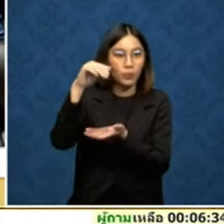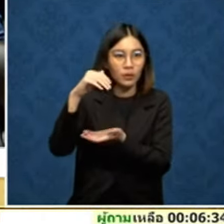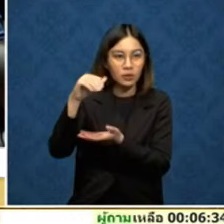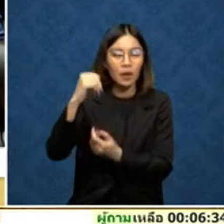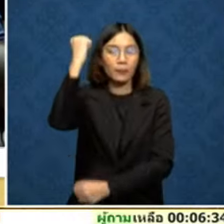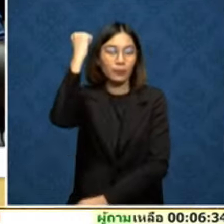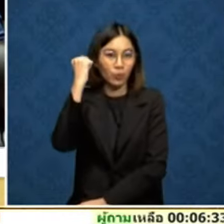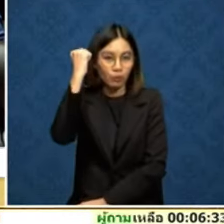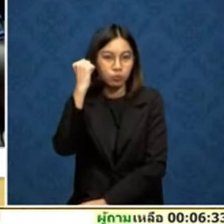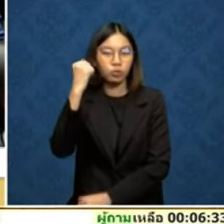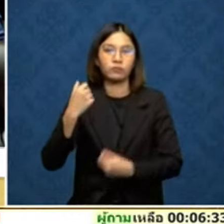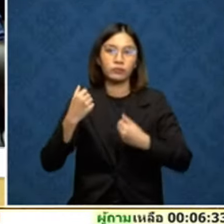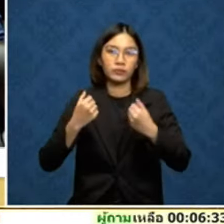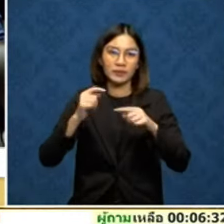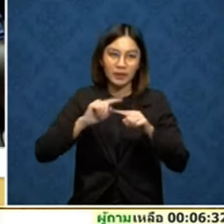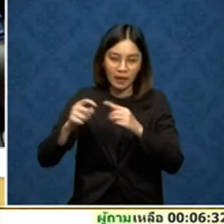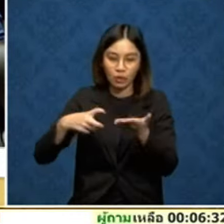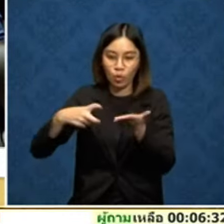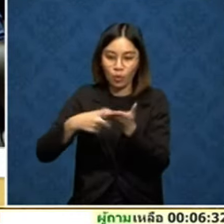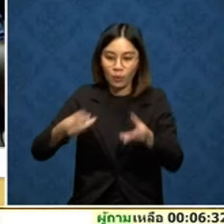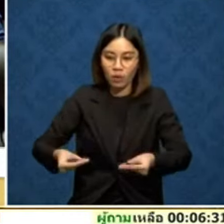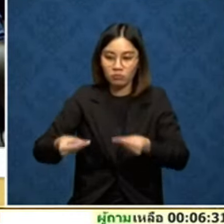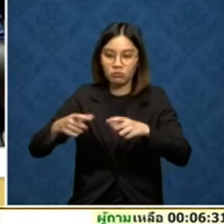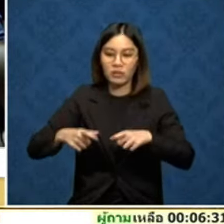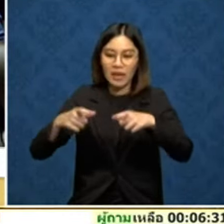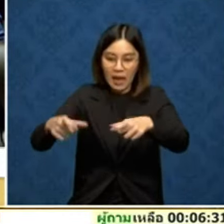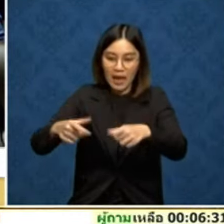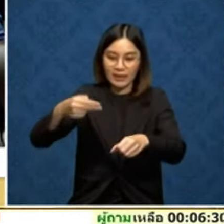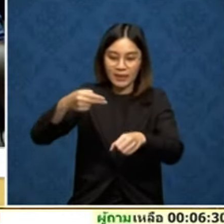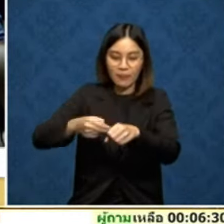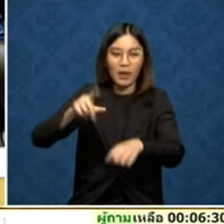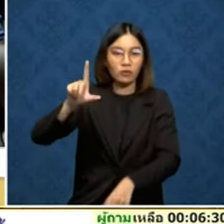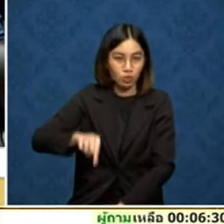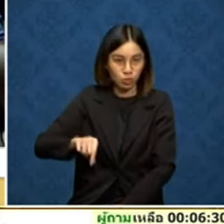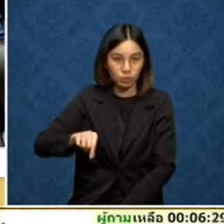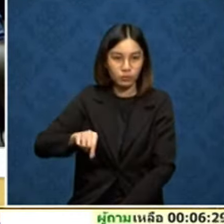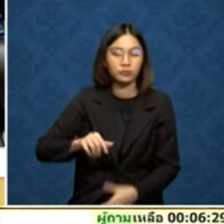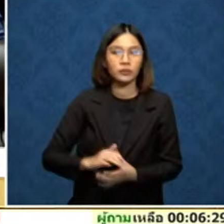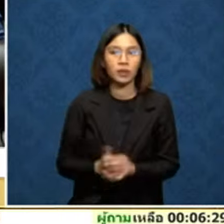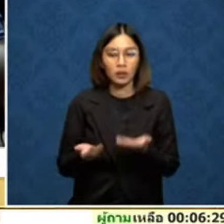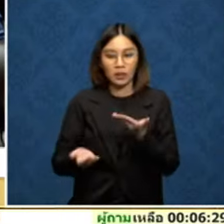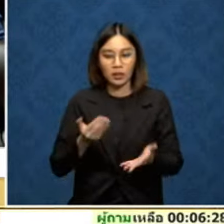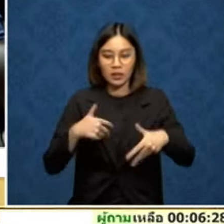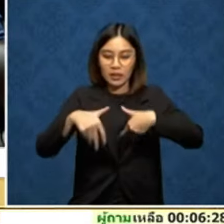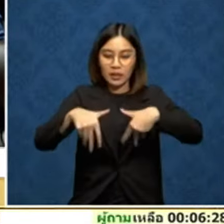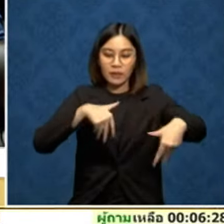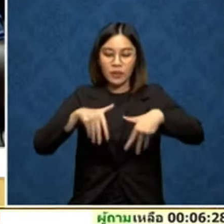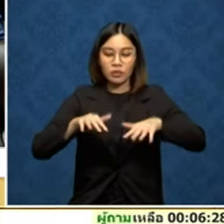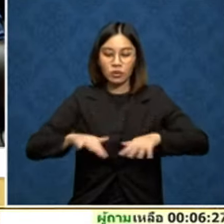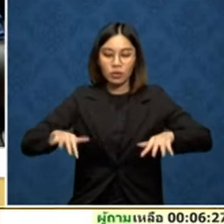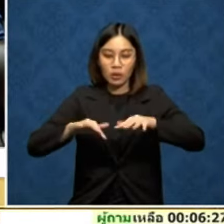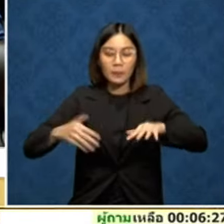สาธารณะต่างๆแจกคูปองให้เขาได้มีน้ำมันที่มีราคาถูกลงนะคะหรือประชาชนทั่วไปเนี่ยเราอาจจะเลือกที่จะแจกเป็น